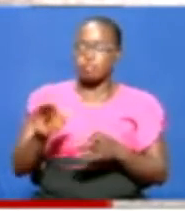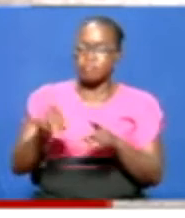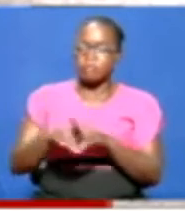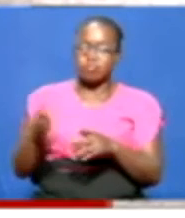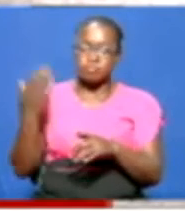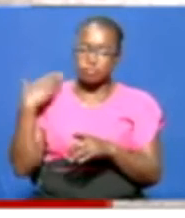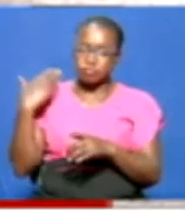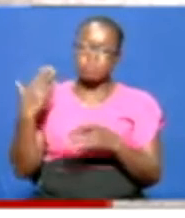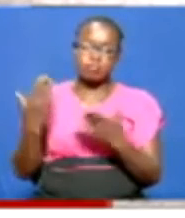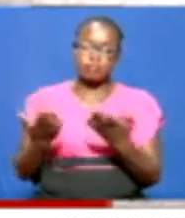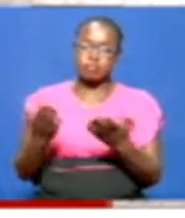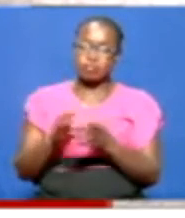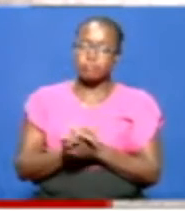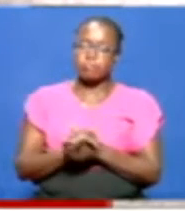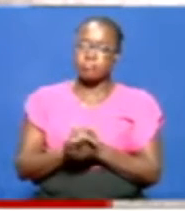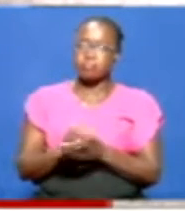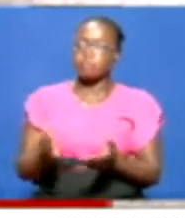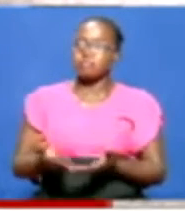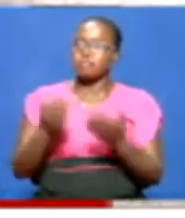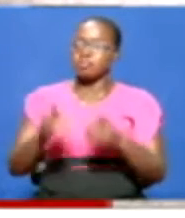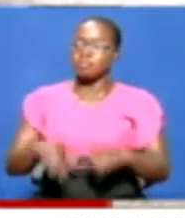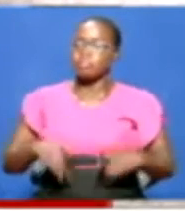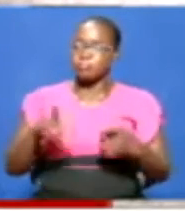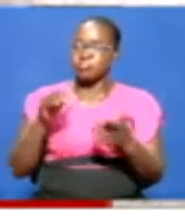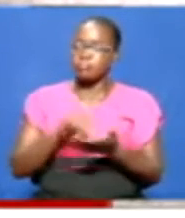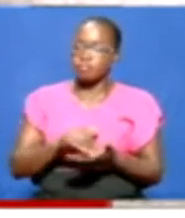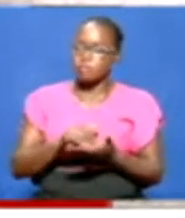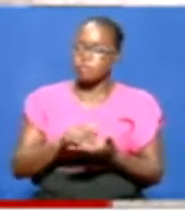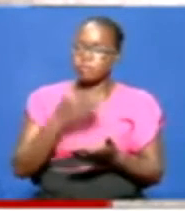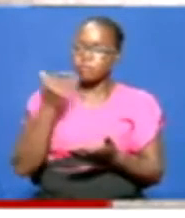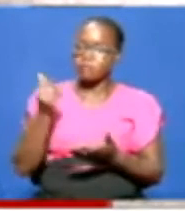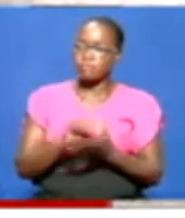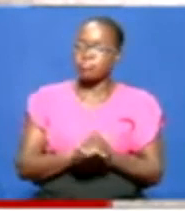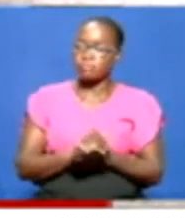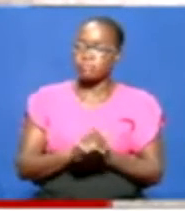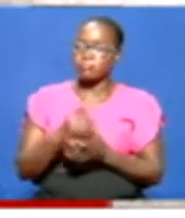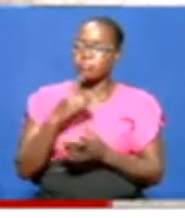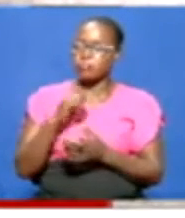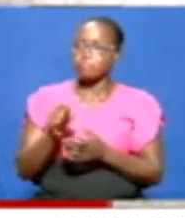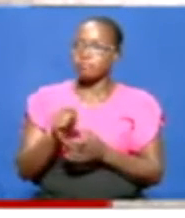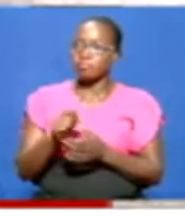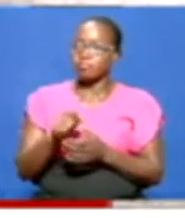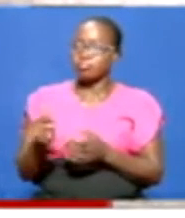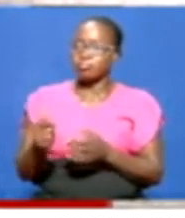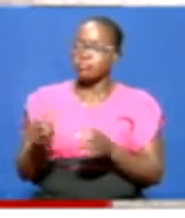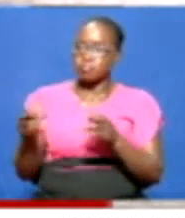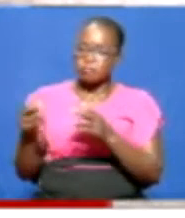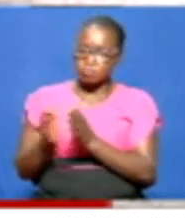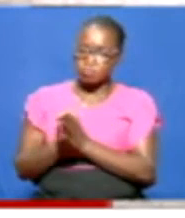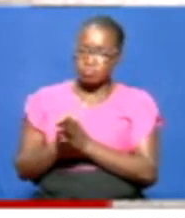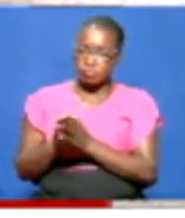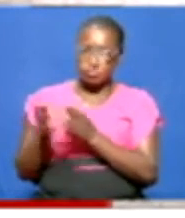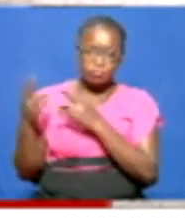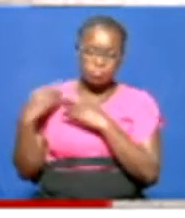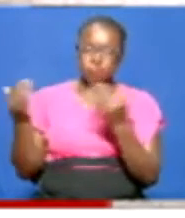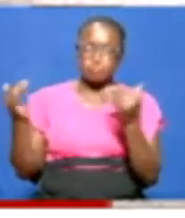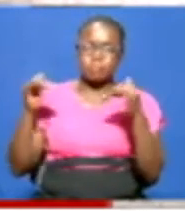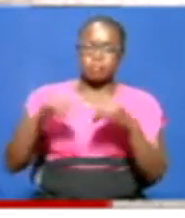ama waboreshe tena maisha yao. Kwa hivyo kwa wale ambao wanasimamia ugatuzi kuchukua